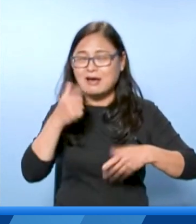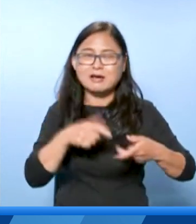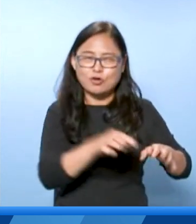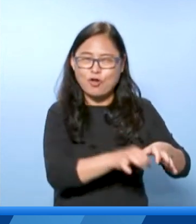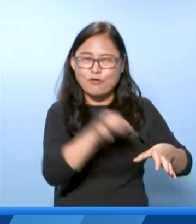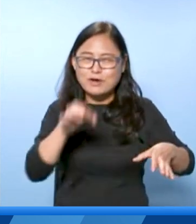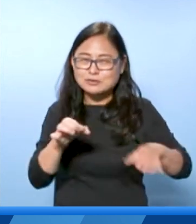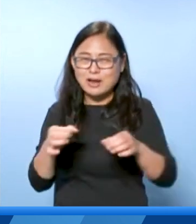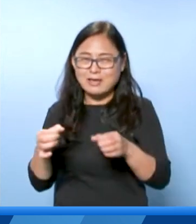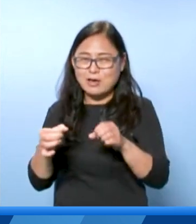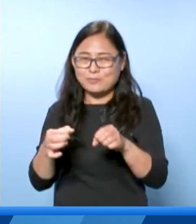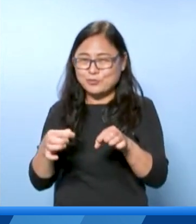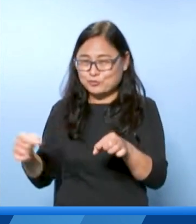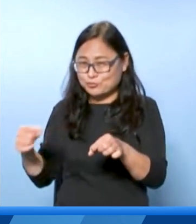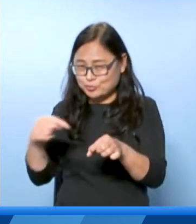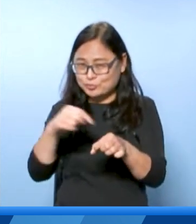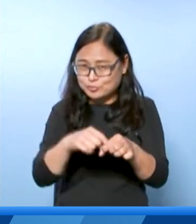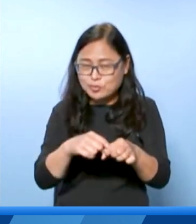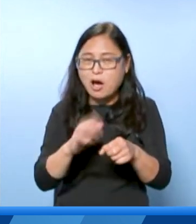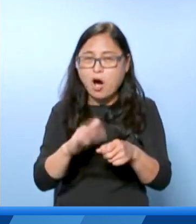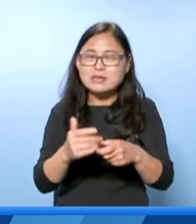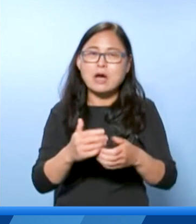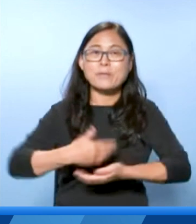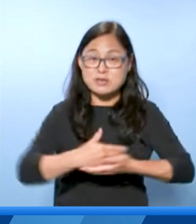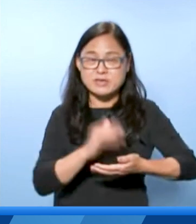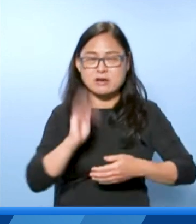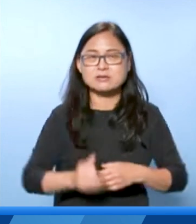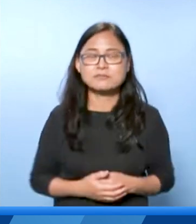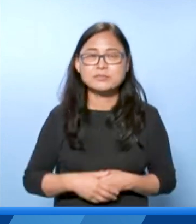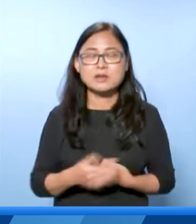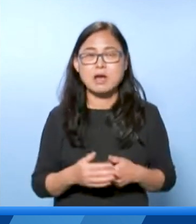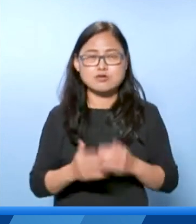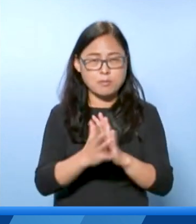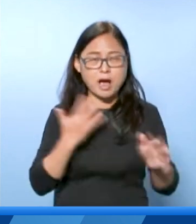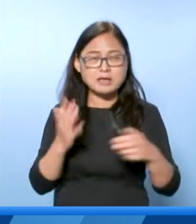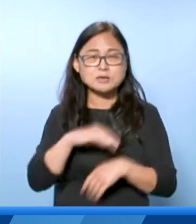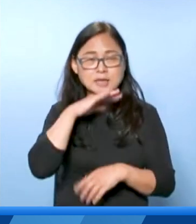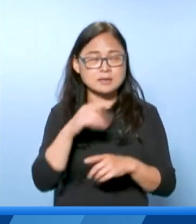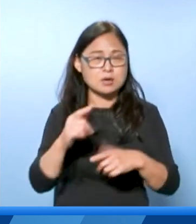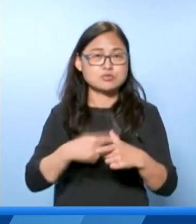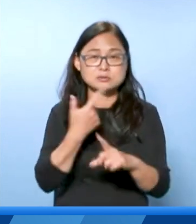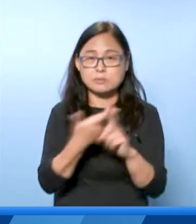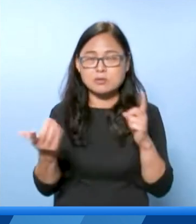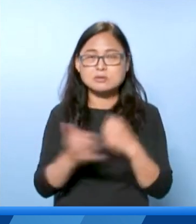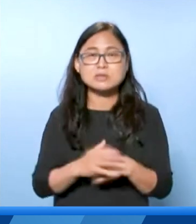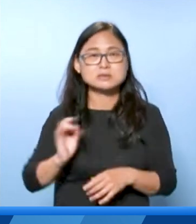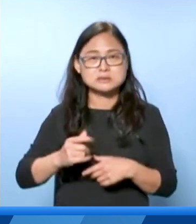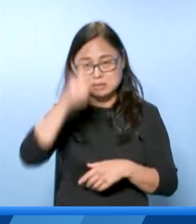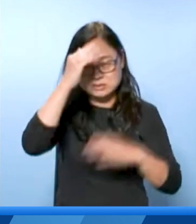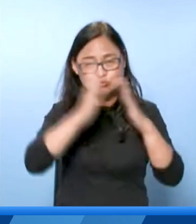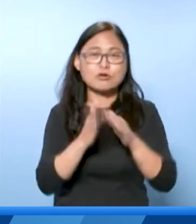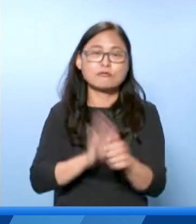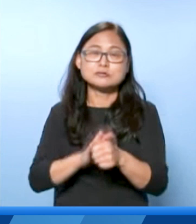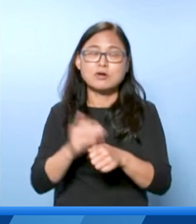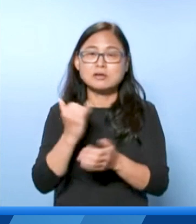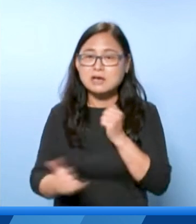你在公共醫院去排期的話，其實最少要等18個月，如果去私家醫院去做輔助生育的服務的話，